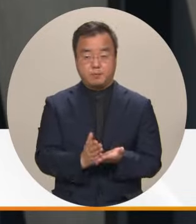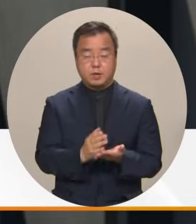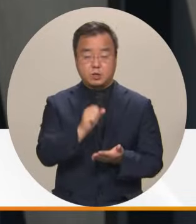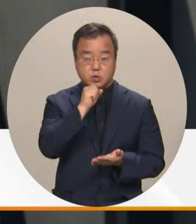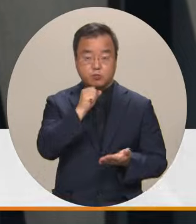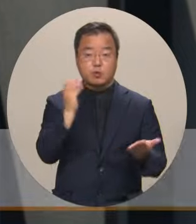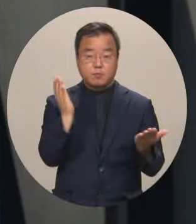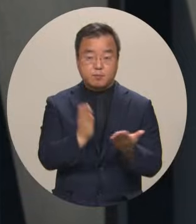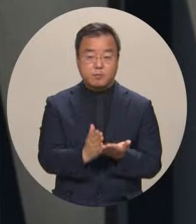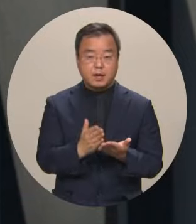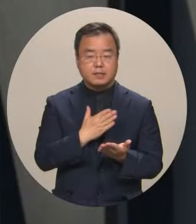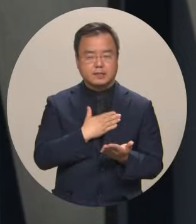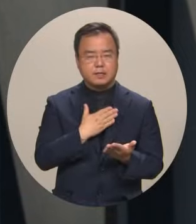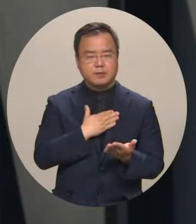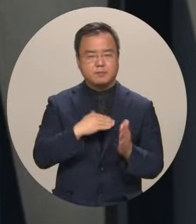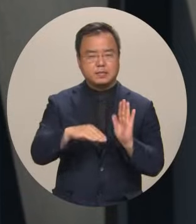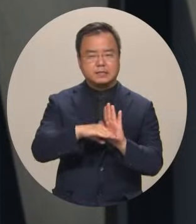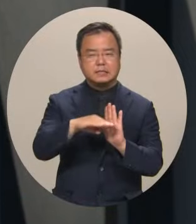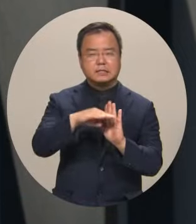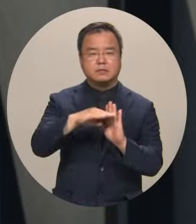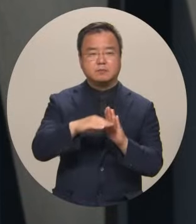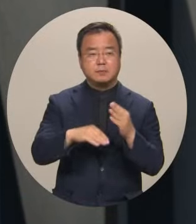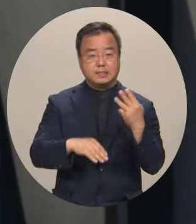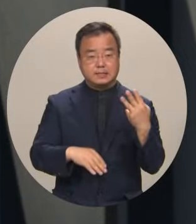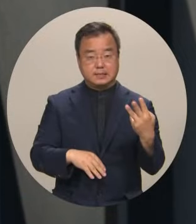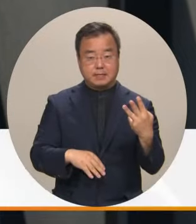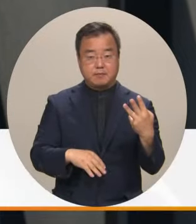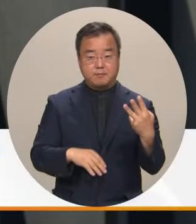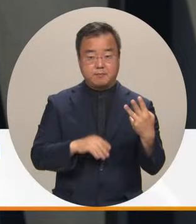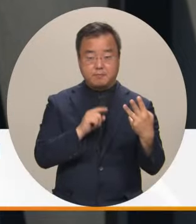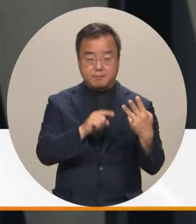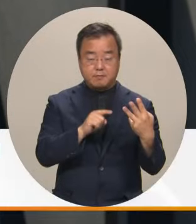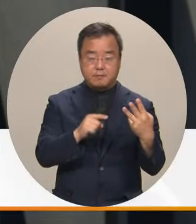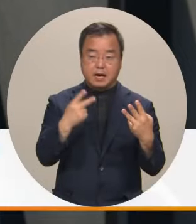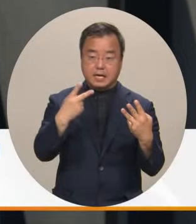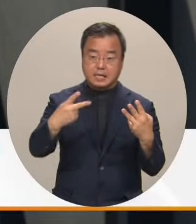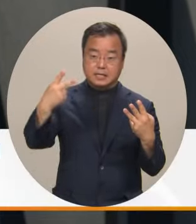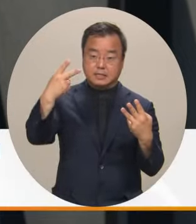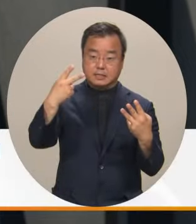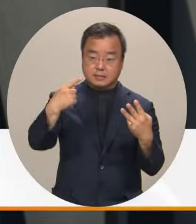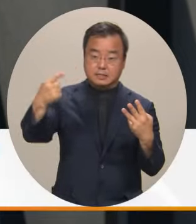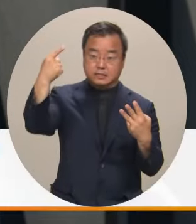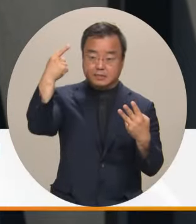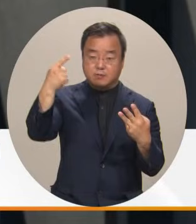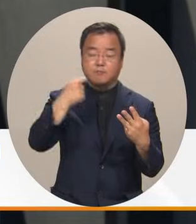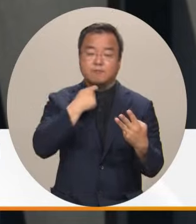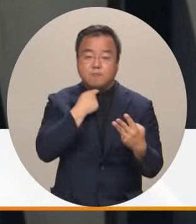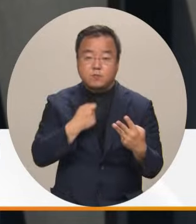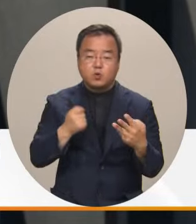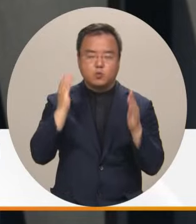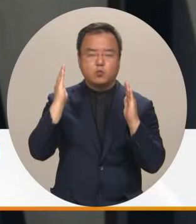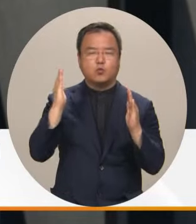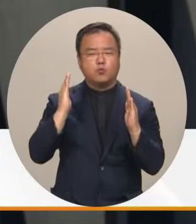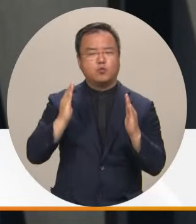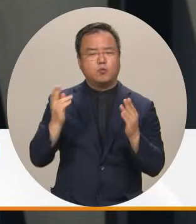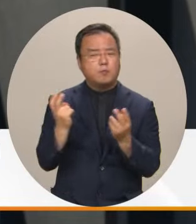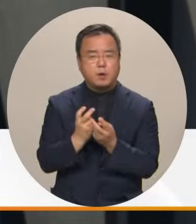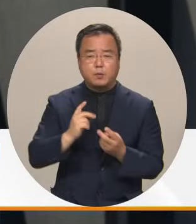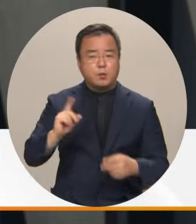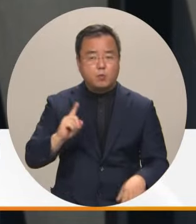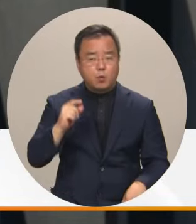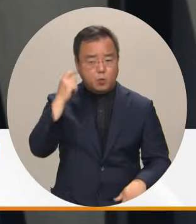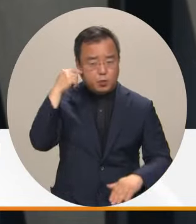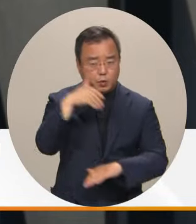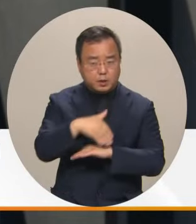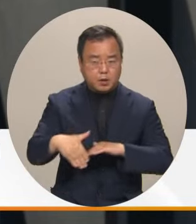어 내 위치가 3등급 현재 점수라고 한다면 2등급 1등급으로 가기 위한 공부를 어떻게 해야 될까 그 학습 전략을